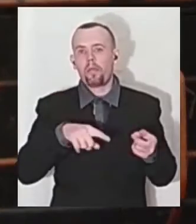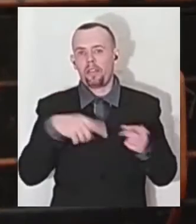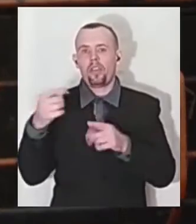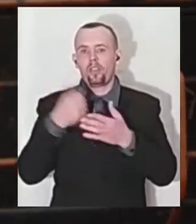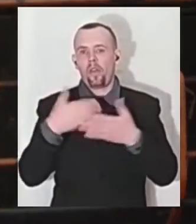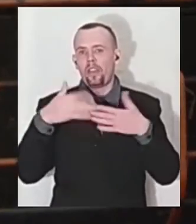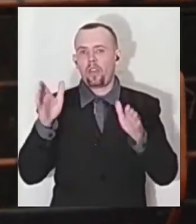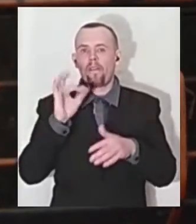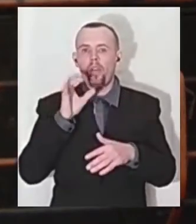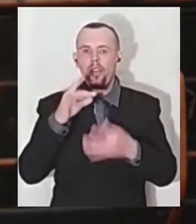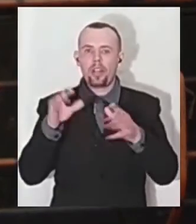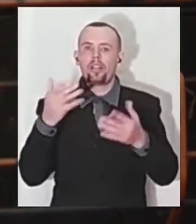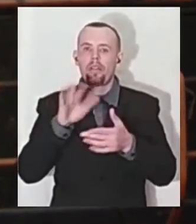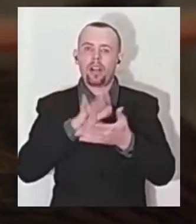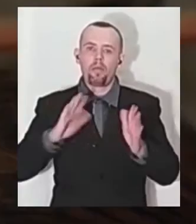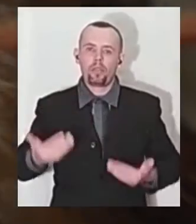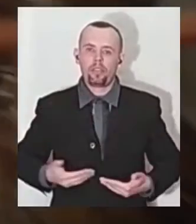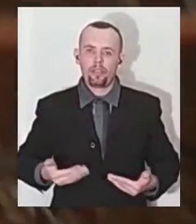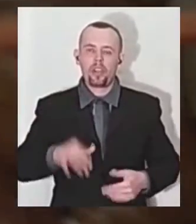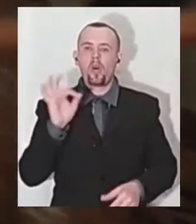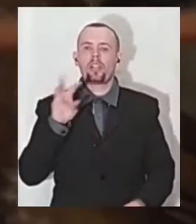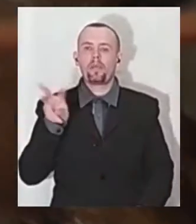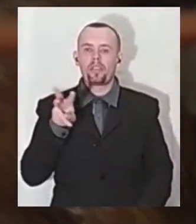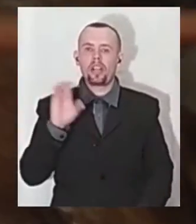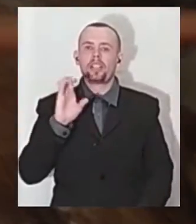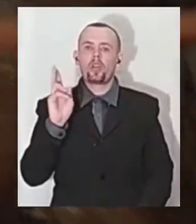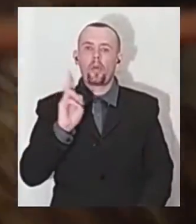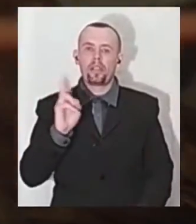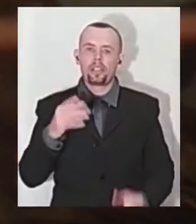де вони надалі мешкатимуть. Олександра Мальниченко, Сергій Кобилянський. Новини на Суспільному. Одеса.